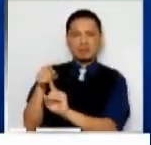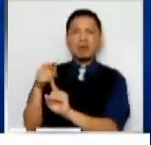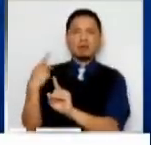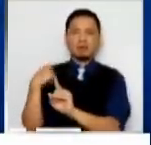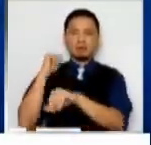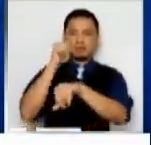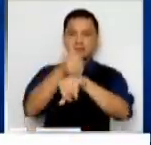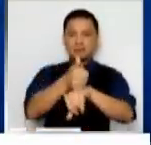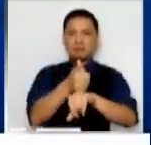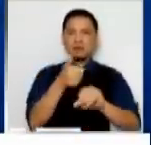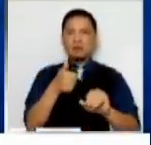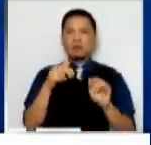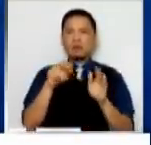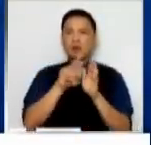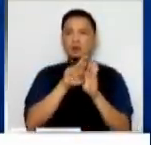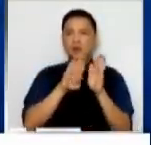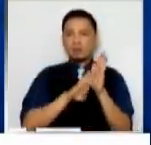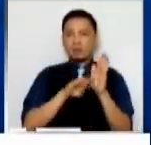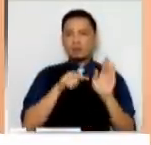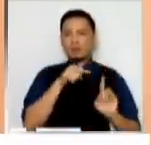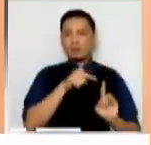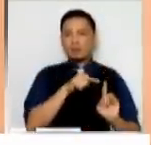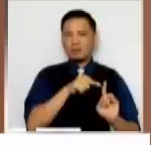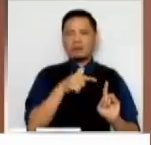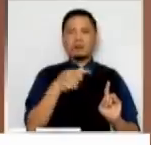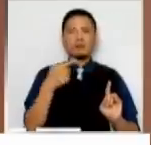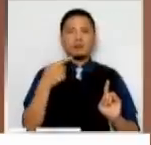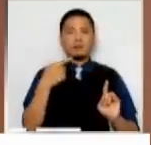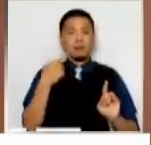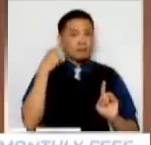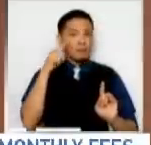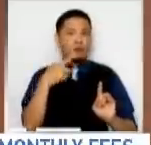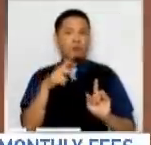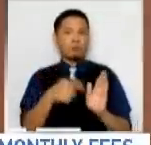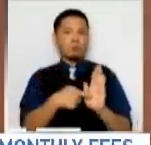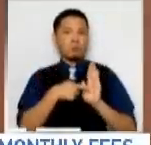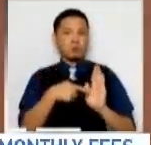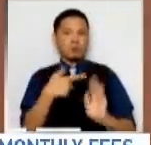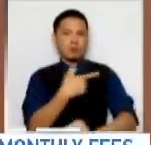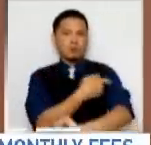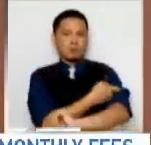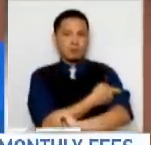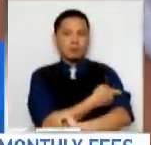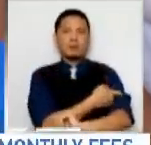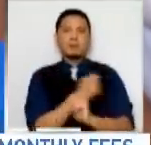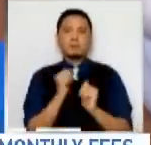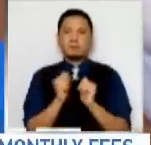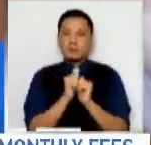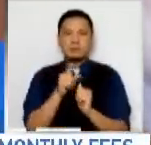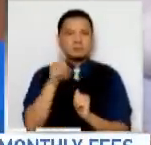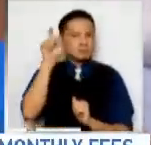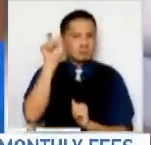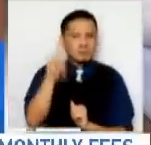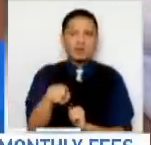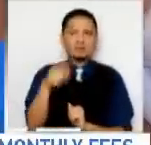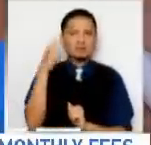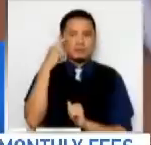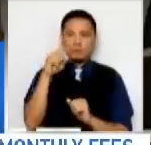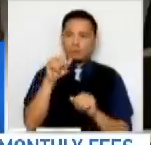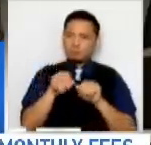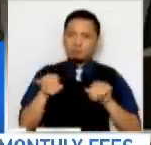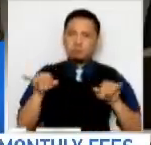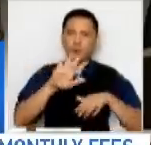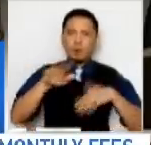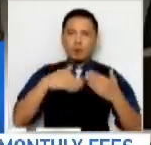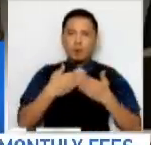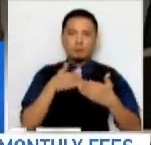o ang Mandatory COVID-19 Immunization Bill na naglalayong gawing required ang pagpapabakuna laban sa COVID-19.